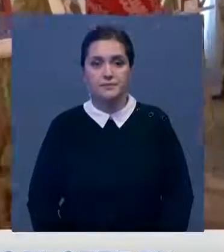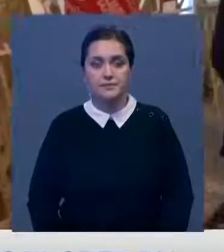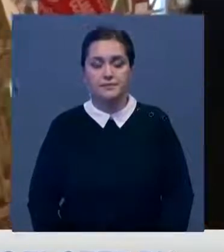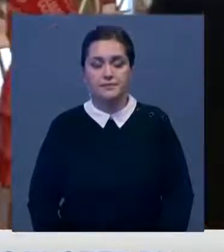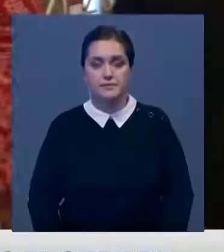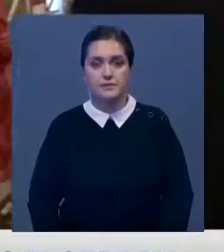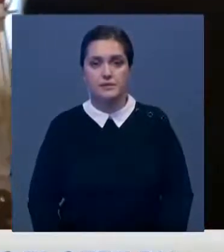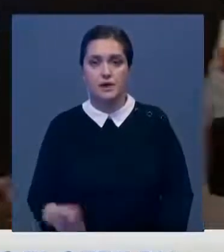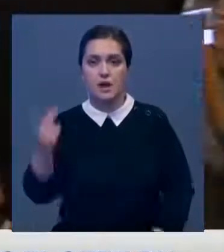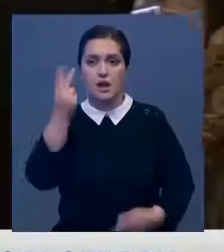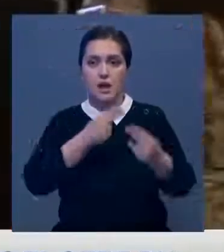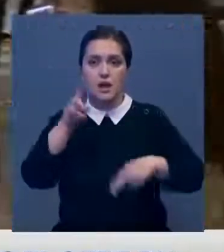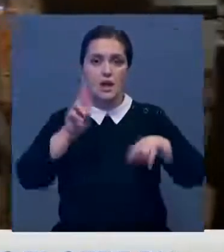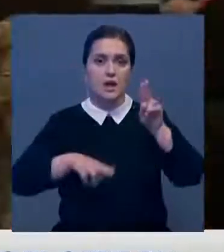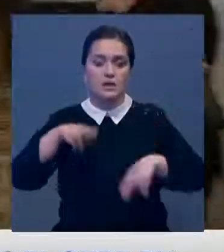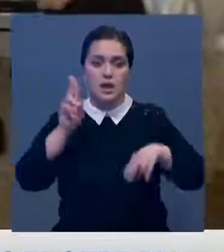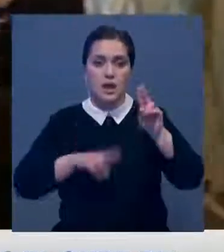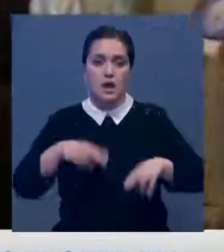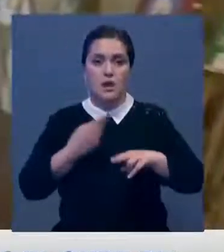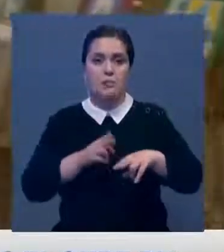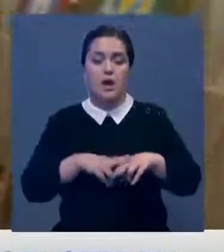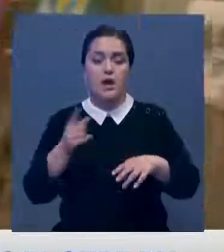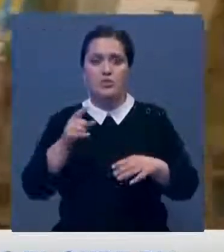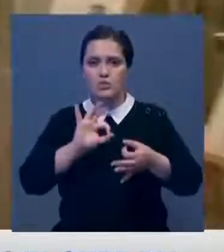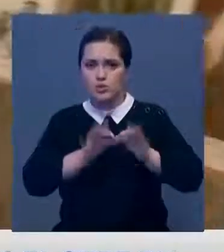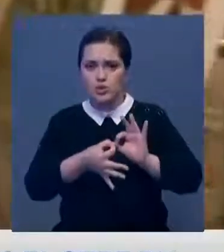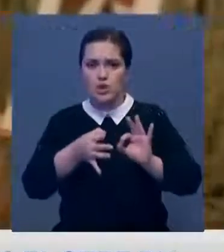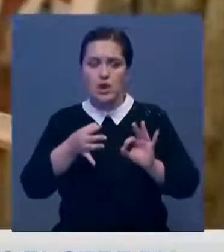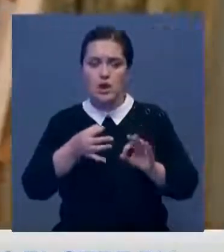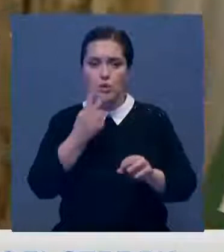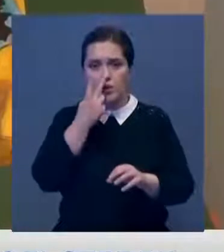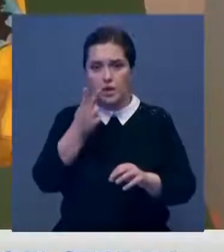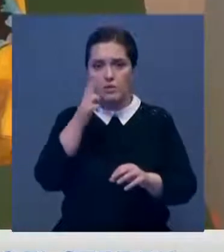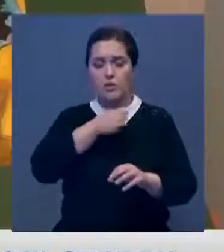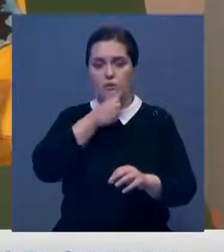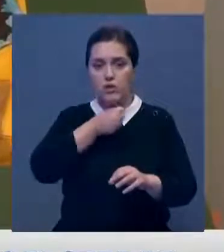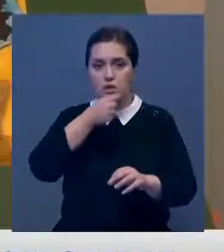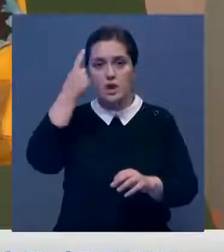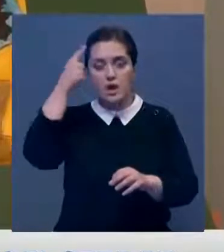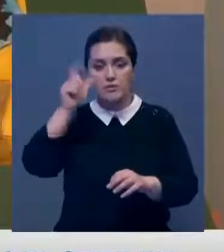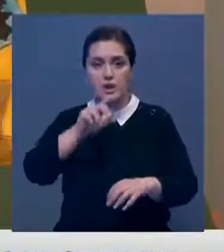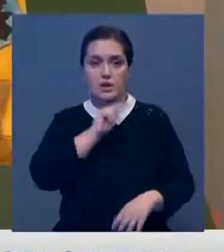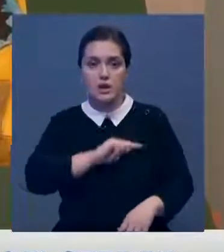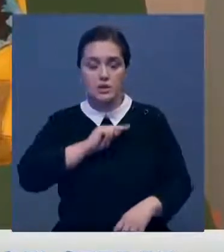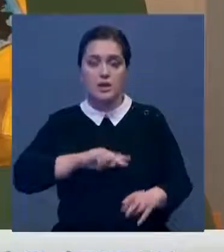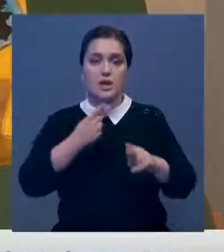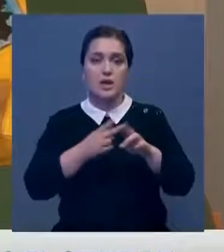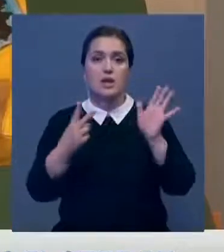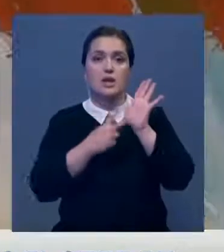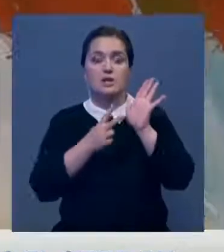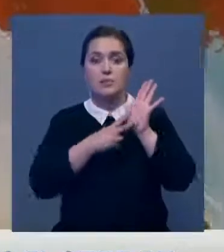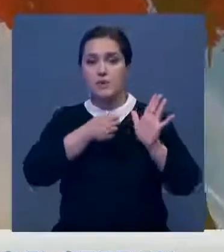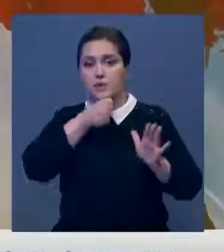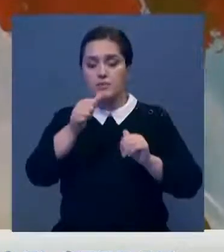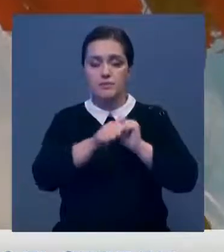Самые сочные краски и вполне зрелая техника. Сложно угадать возраст авторов работ. Самому юному из них всего 7,